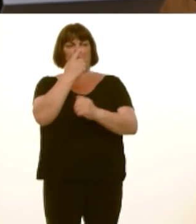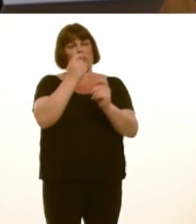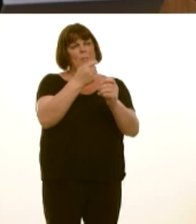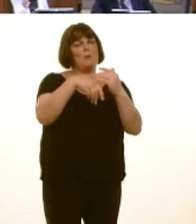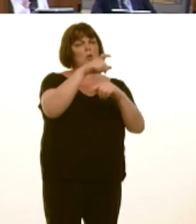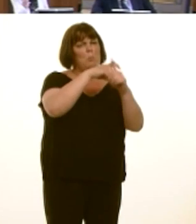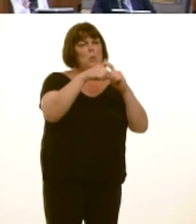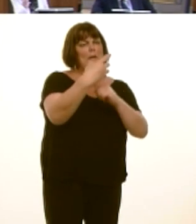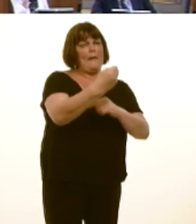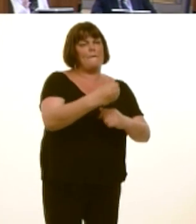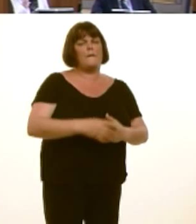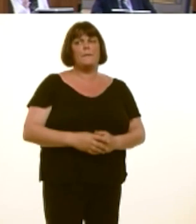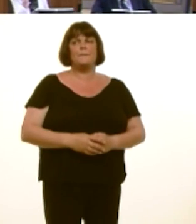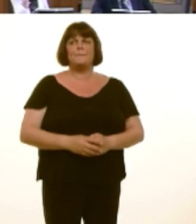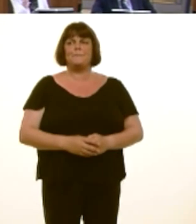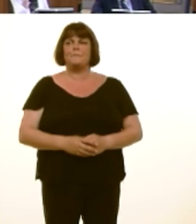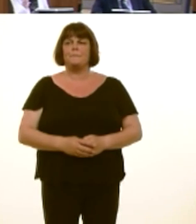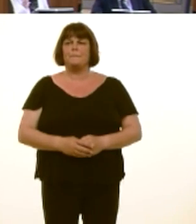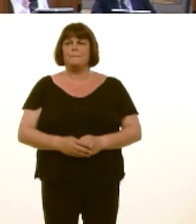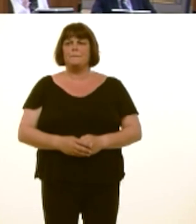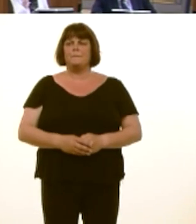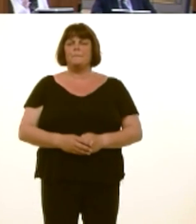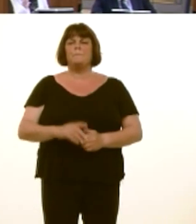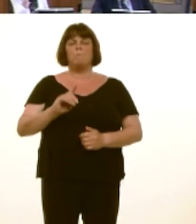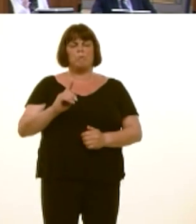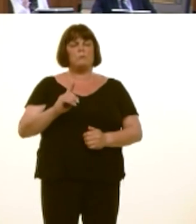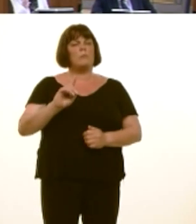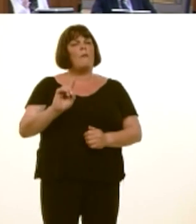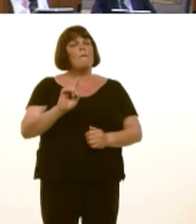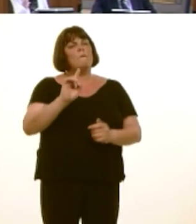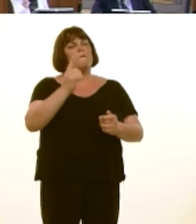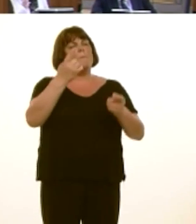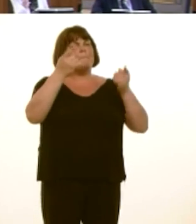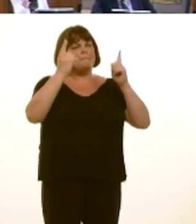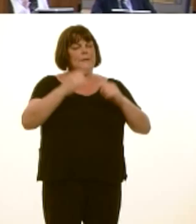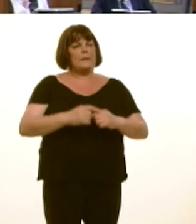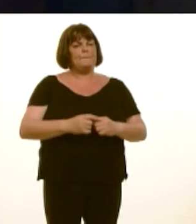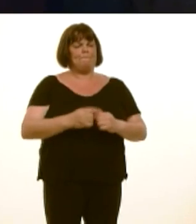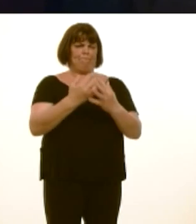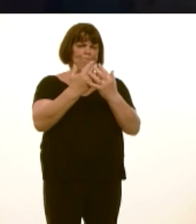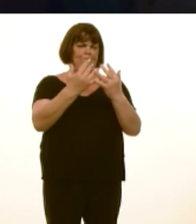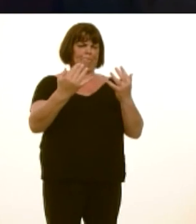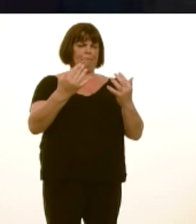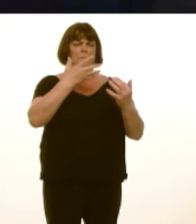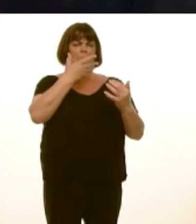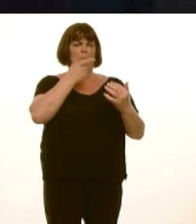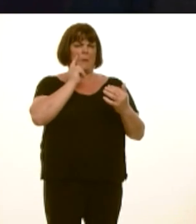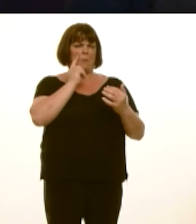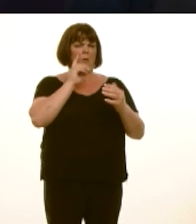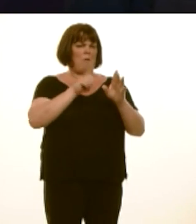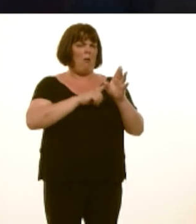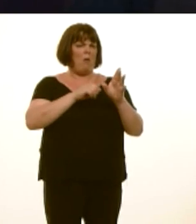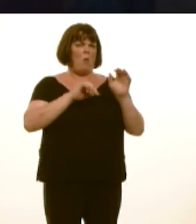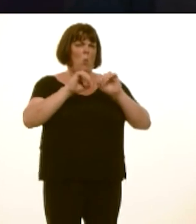Alan Roberts. Diolch, Llywydd. Prif Weinidog, mae nifer y pobl ifanc sydd yn aros dros 4 wythnos ar 10 wedi cynyddu yn ystod y